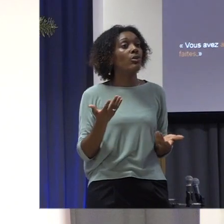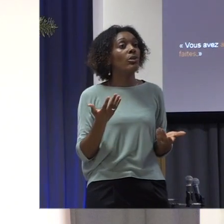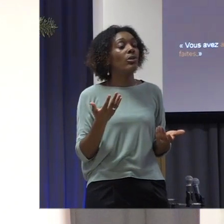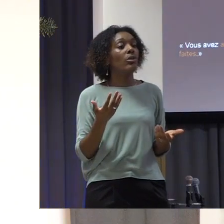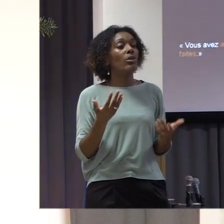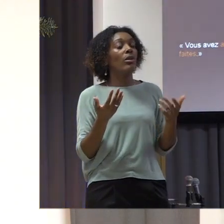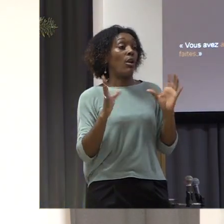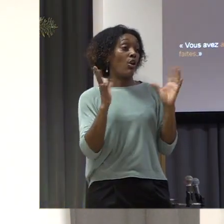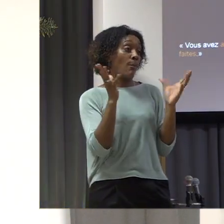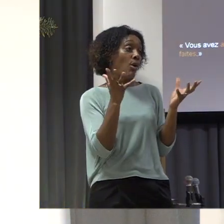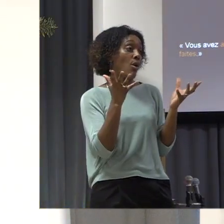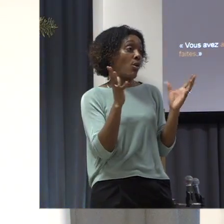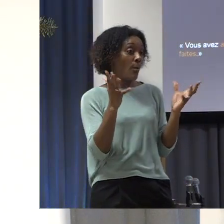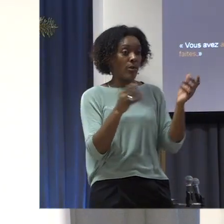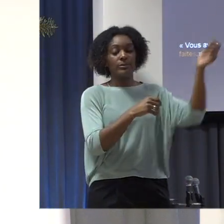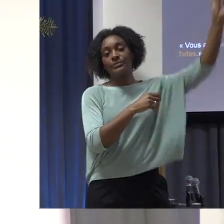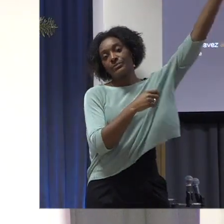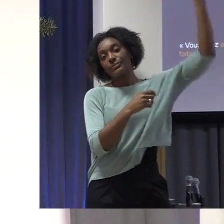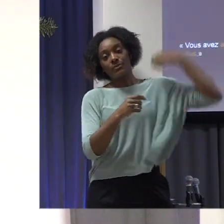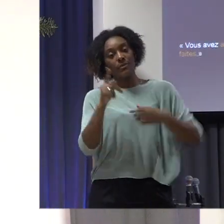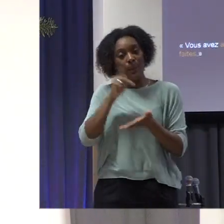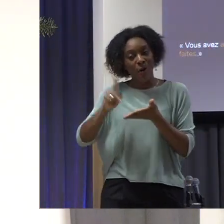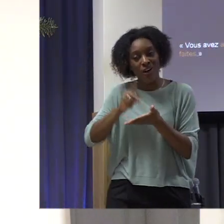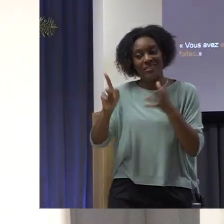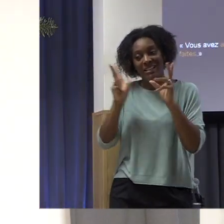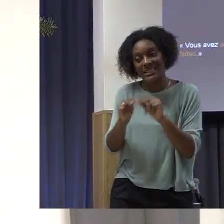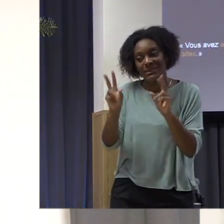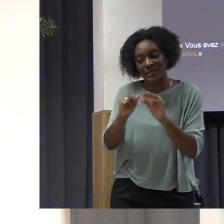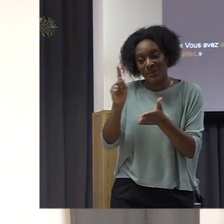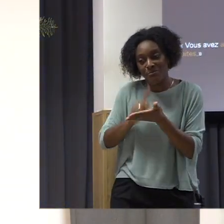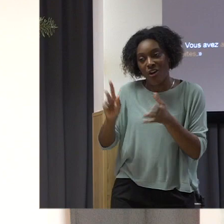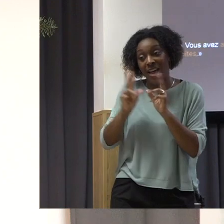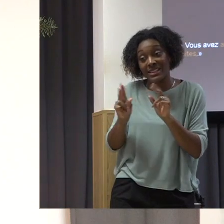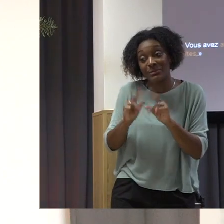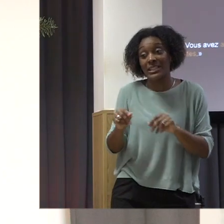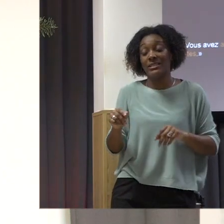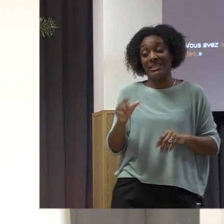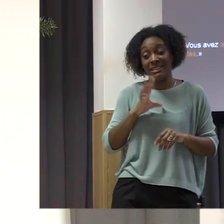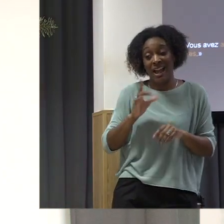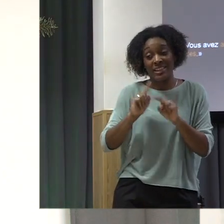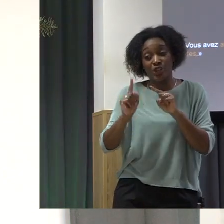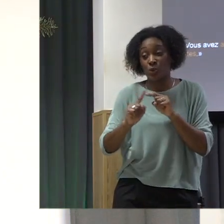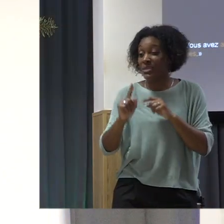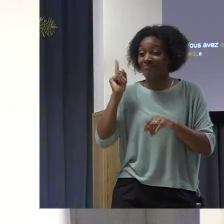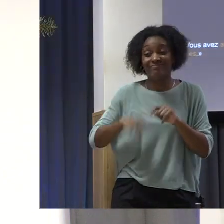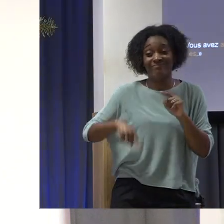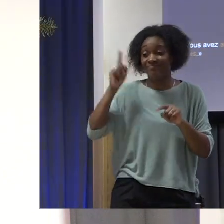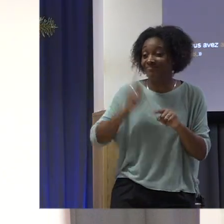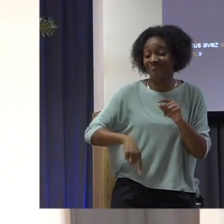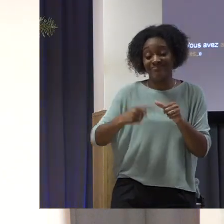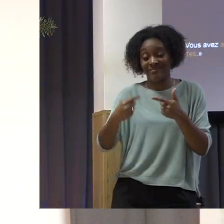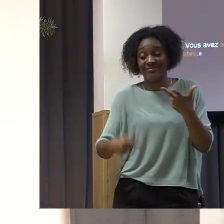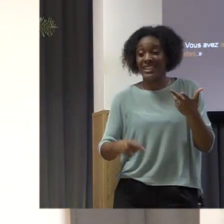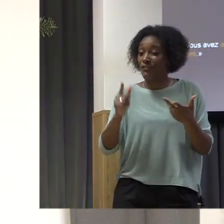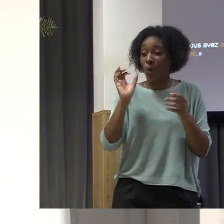à Dieu, forcément, Paul va leur apprendre il va leur apprendre qu'il y a un certain nombre de choses qu'il ne faut pas faire, un certain nombre de choses